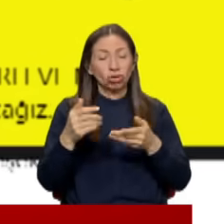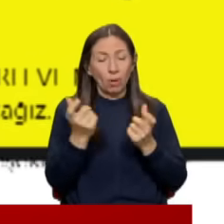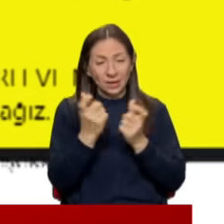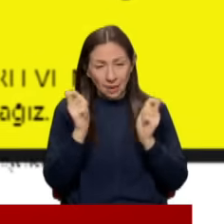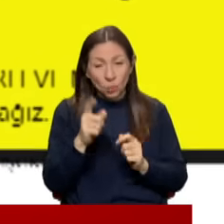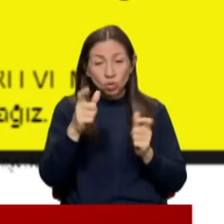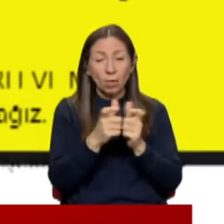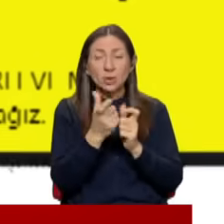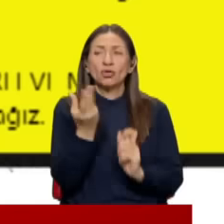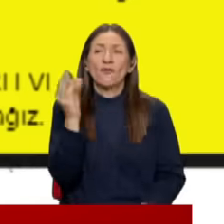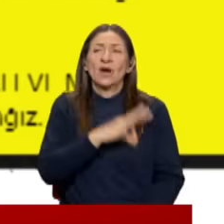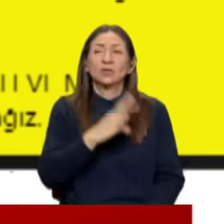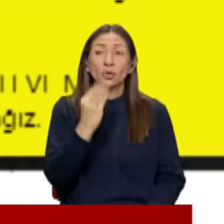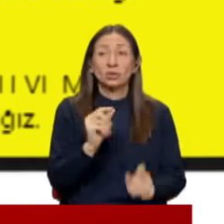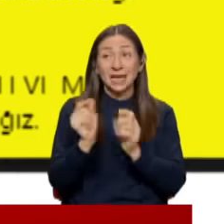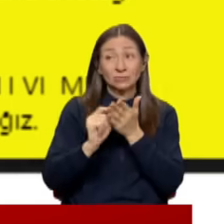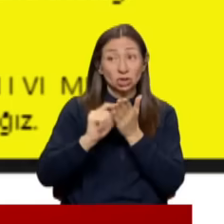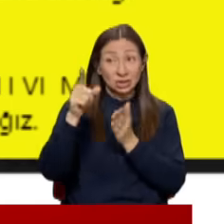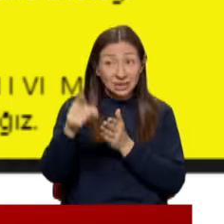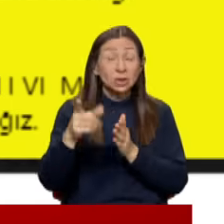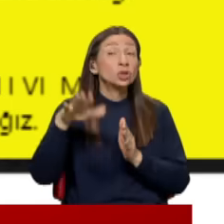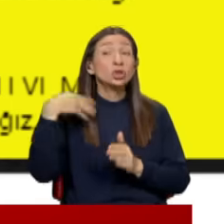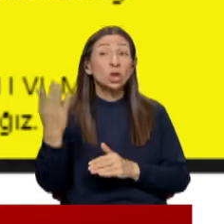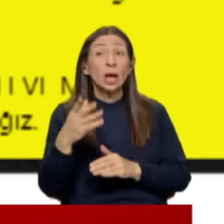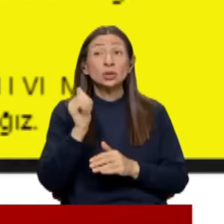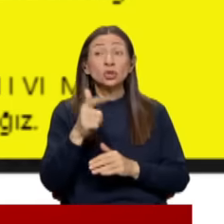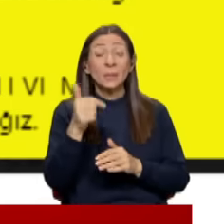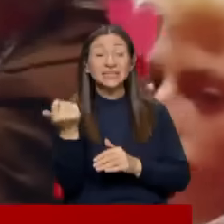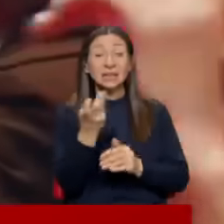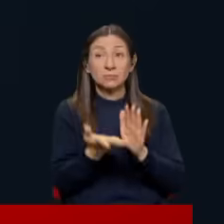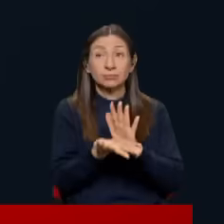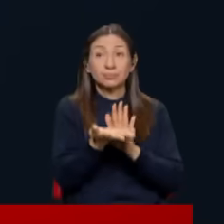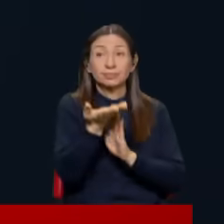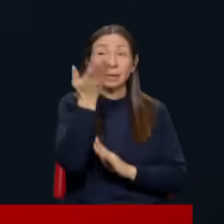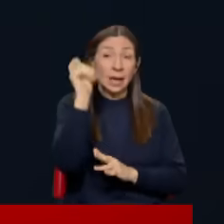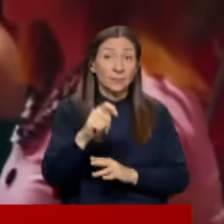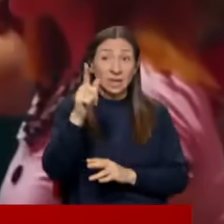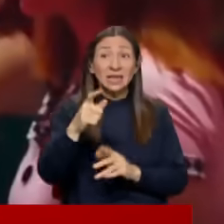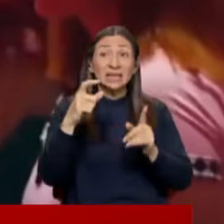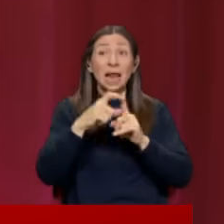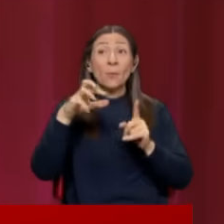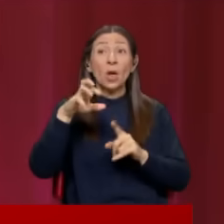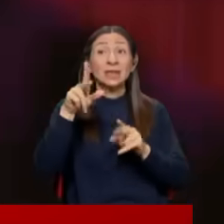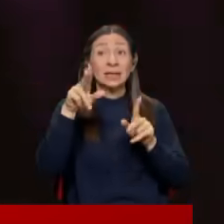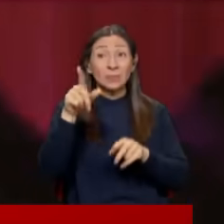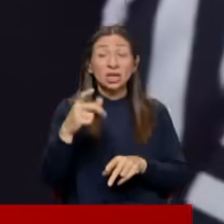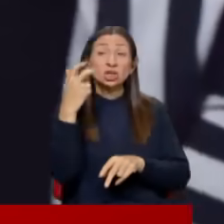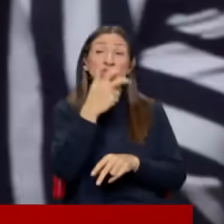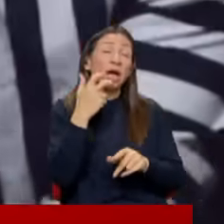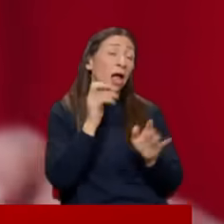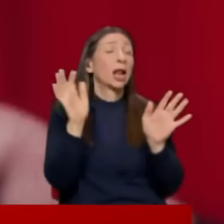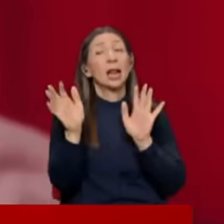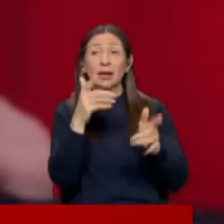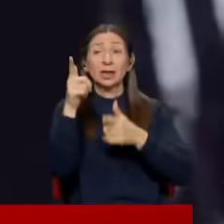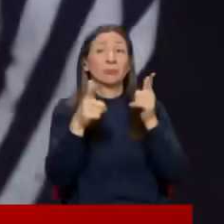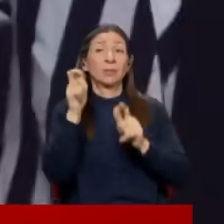ve toplantının çok verimli geçtiğini yazmıştı. Sonrasında da şube sayısını artırmaya devam etti. Dilan Polat gibi şarkı söyleyip